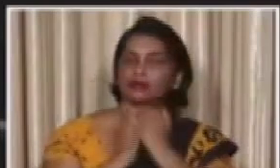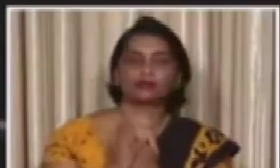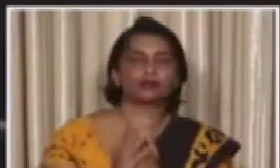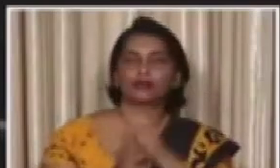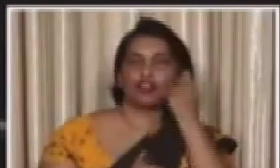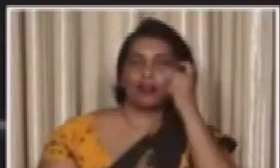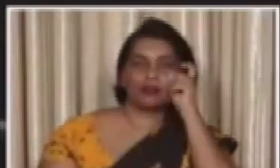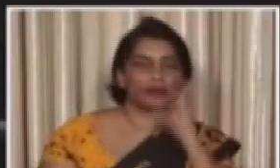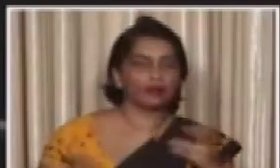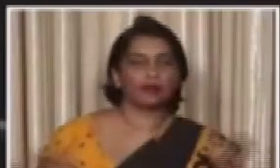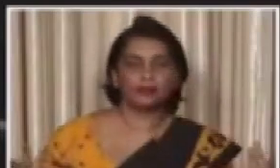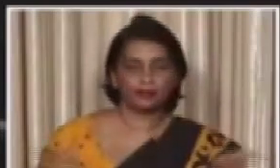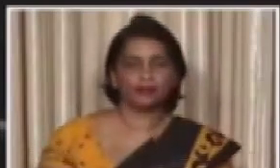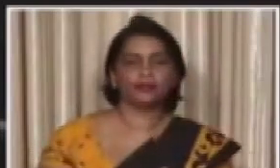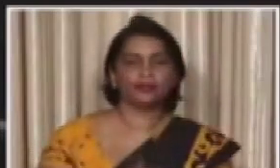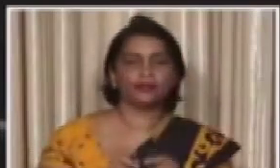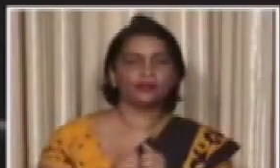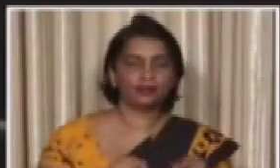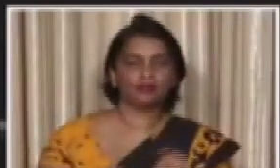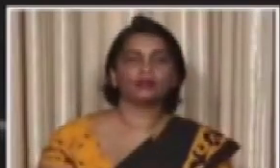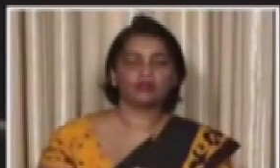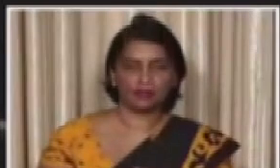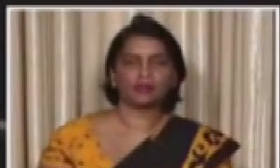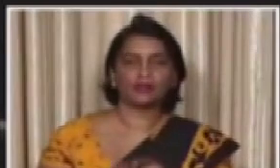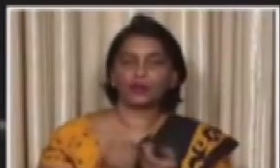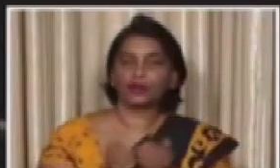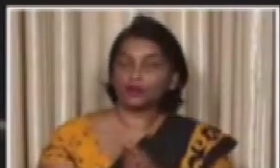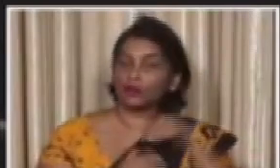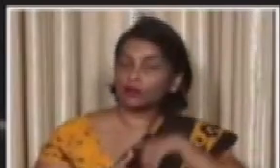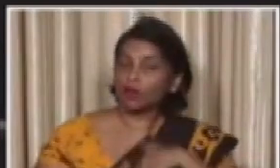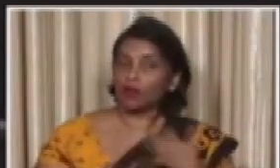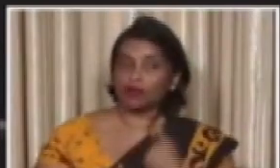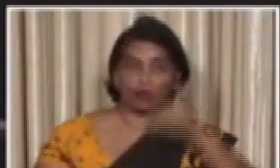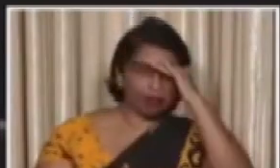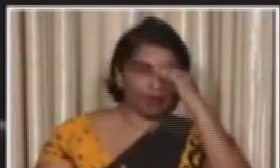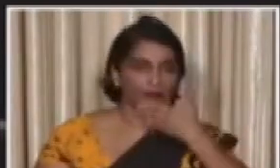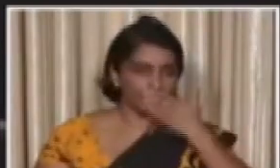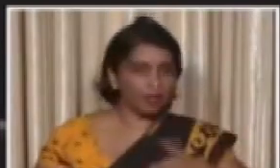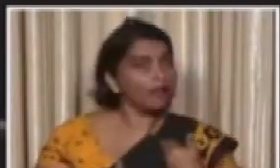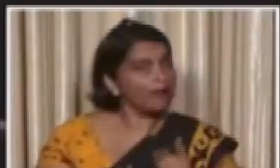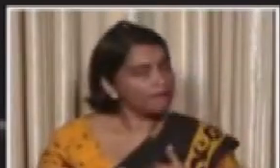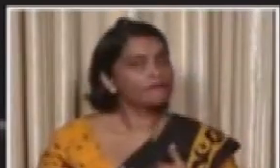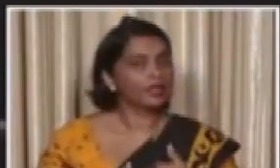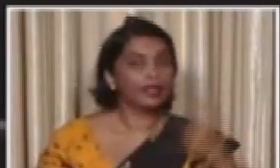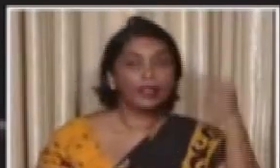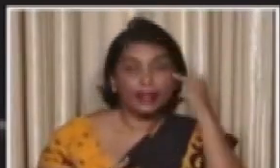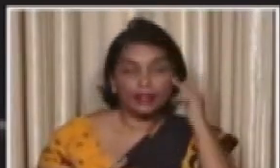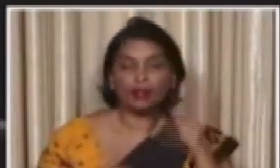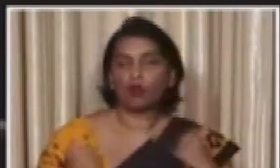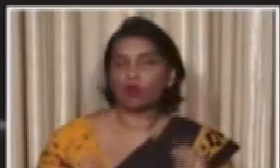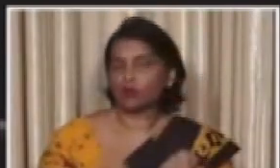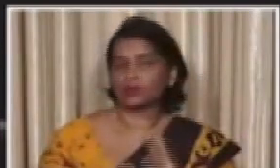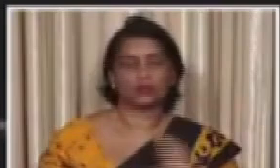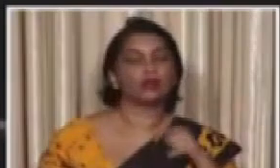සොයා බැලීමක් නෑ. අඩුම ගණනේ තමන් තුළ ඊට අවශ්‍ය නායකත්ව ගුණාංග තියෙනවද කියා සිතන්නටවත් වෙහෙසෙන්නේ